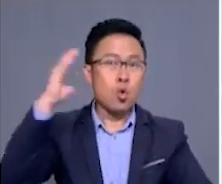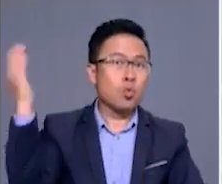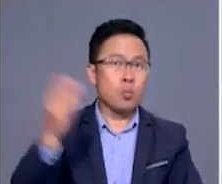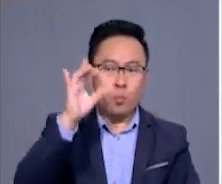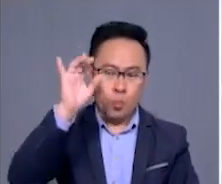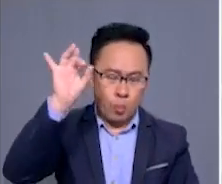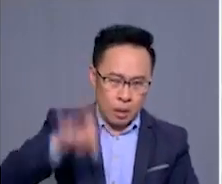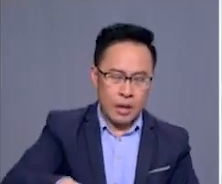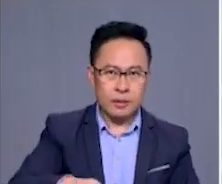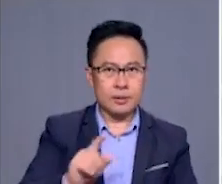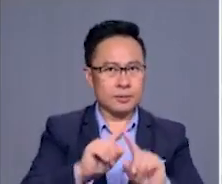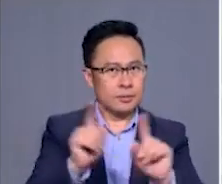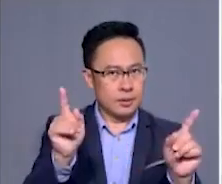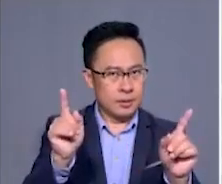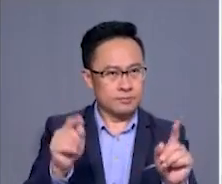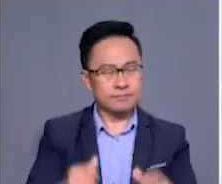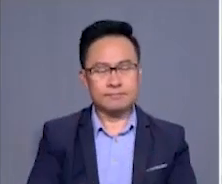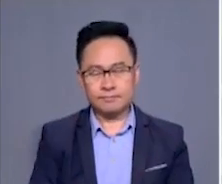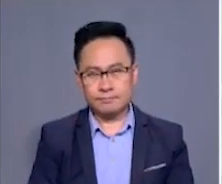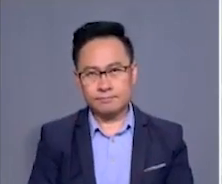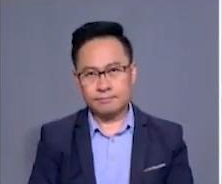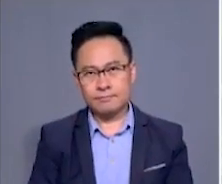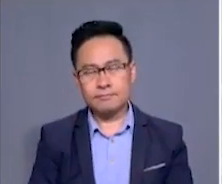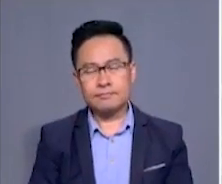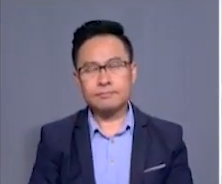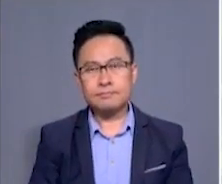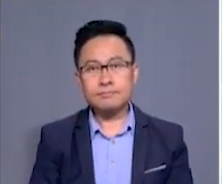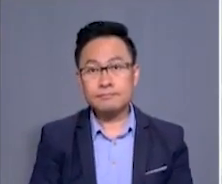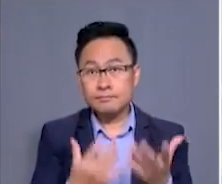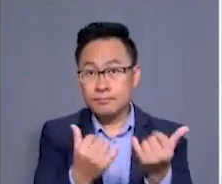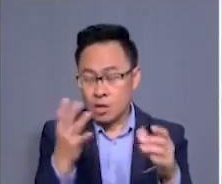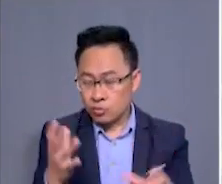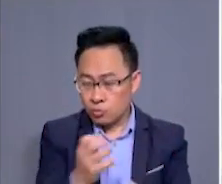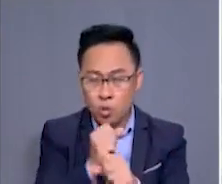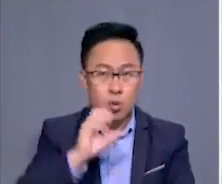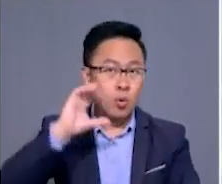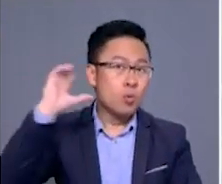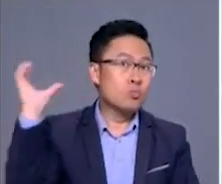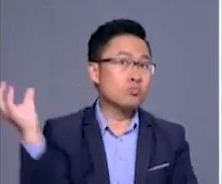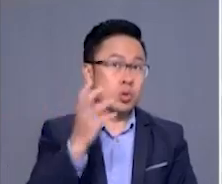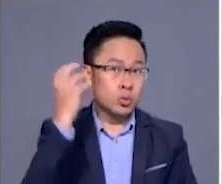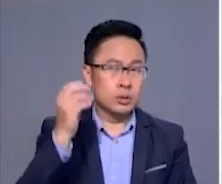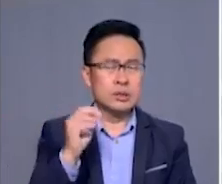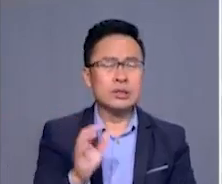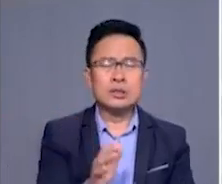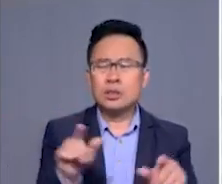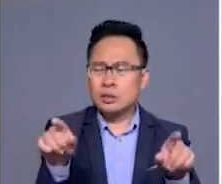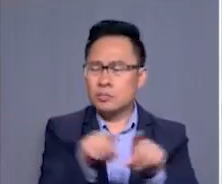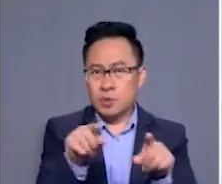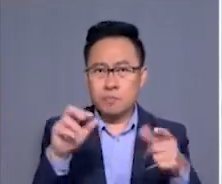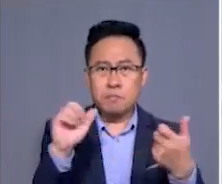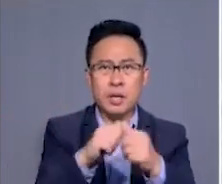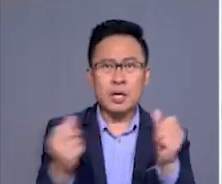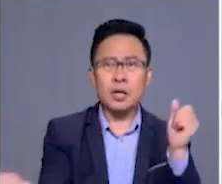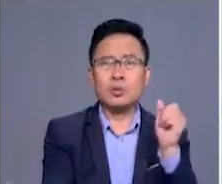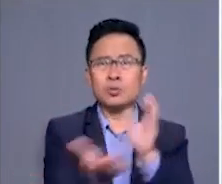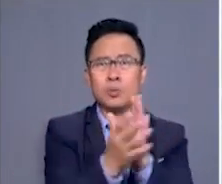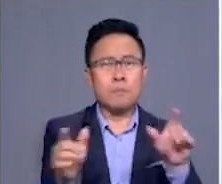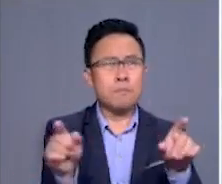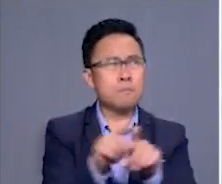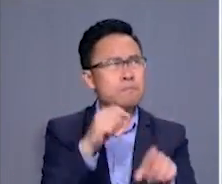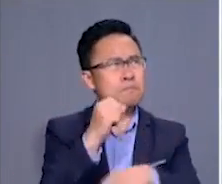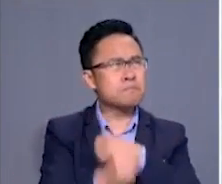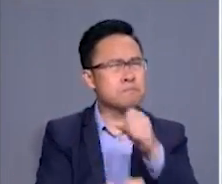แสดงว่าภาพรวมของสิ่งที่อาจจะเกิดขึ้นจากพายุปลาบึกนี้ก็อาจจะหนักหน่วงเหมือนกับในเมื่อยุค